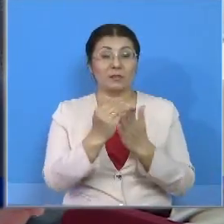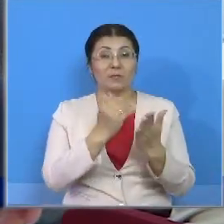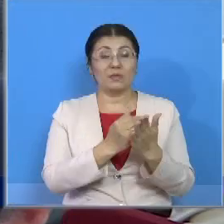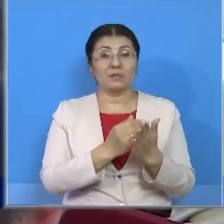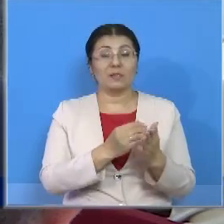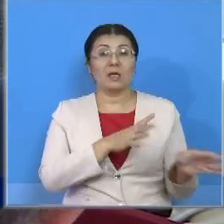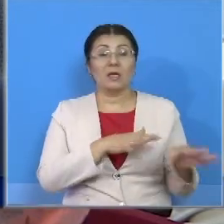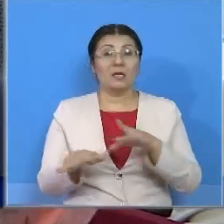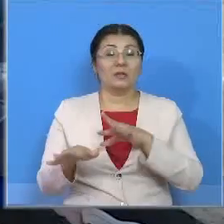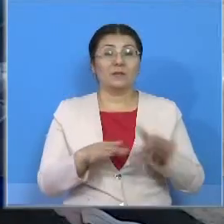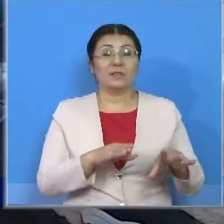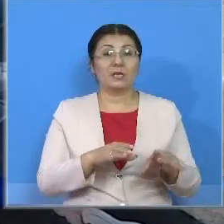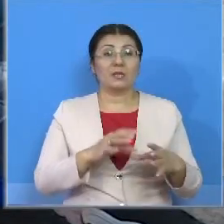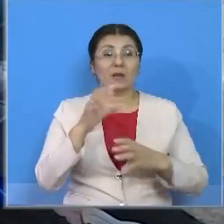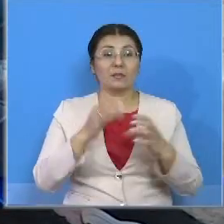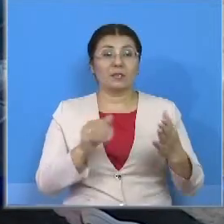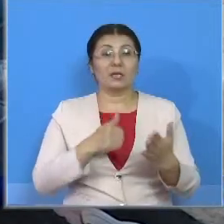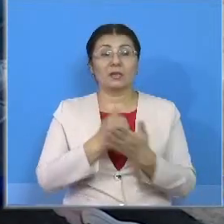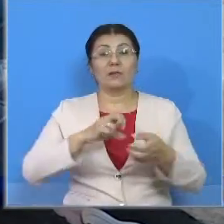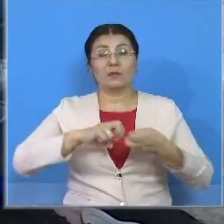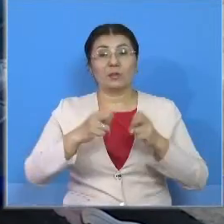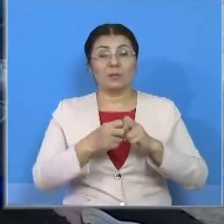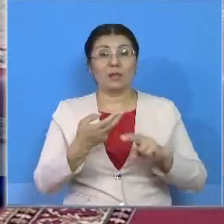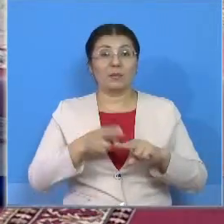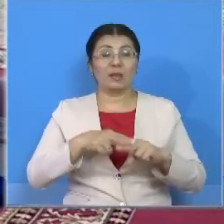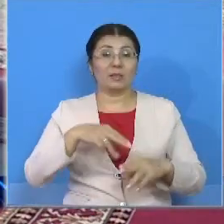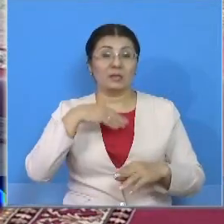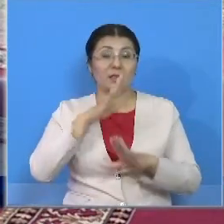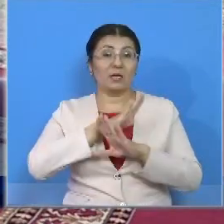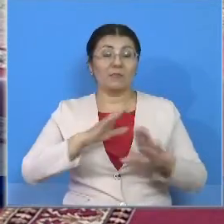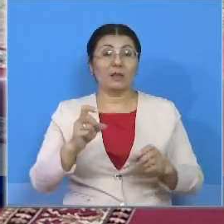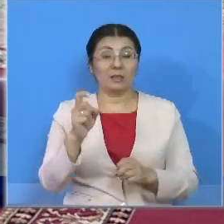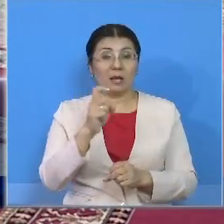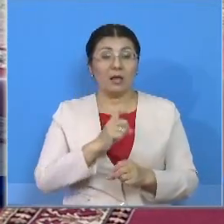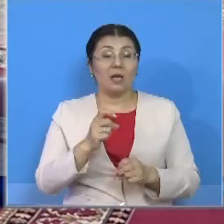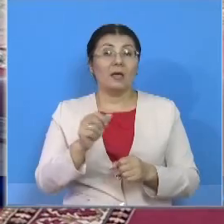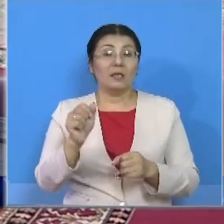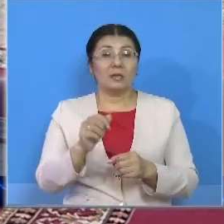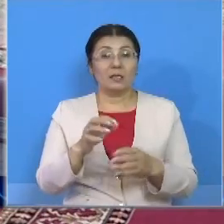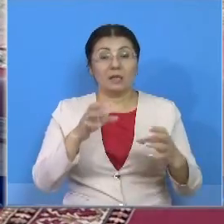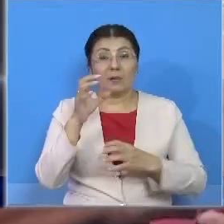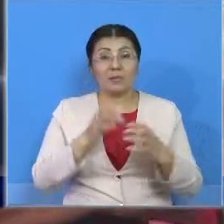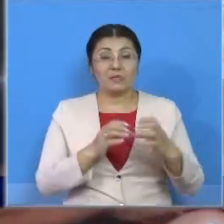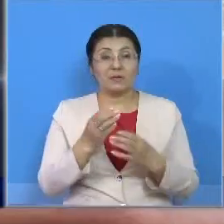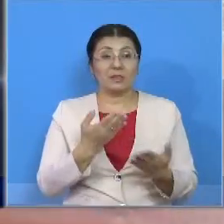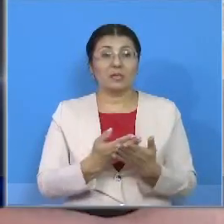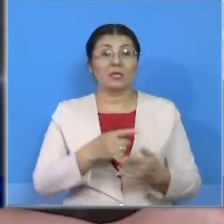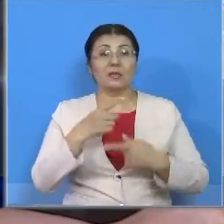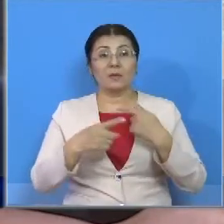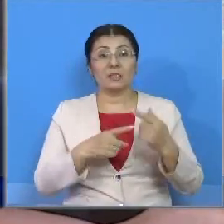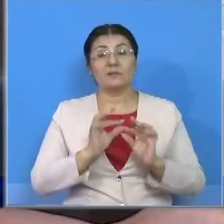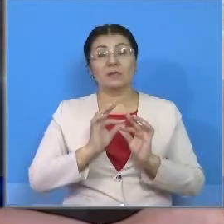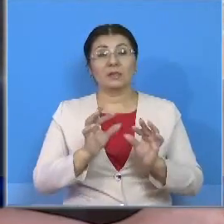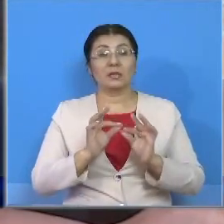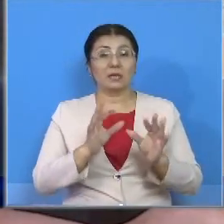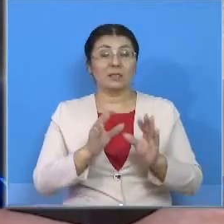движения автобусов. Однако главной проблемой на сегодня является нехватка водителей на маршруты. Далее на совещании обсуждались вопросы